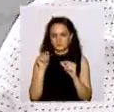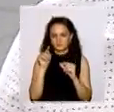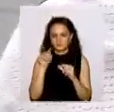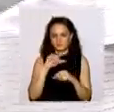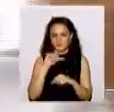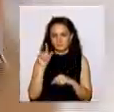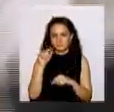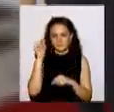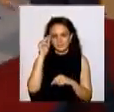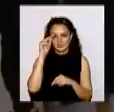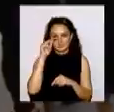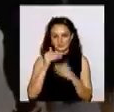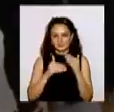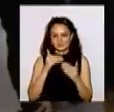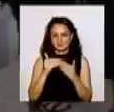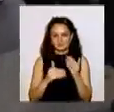და